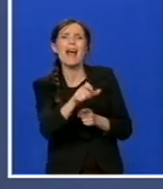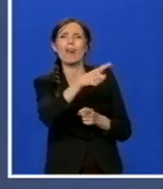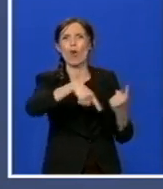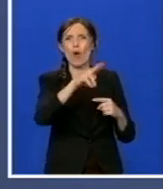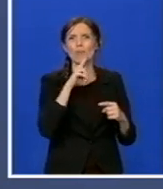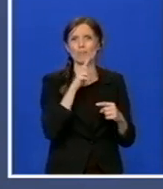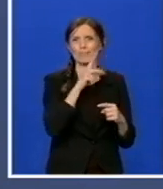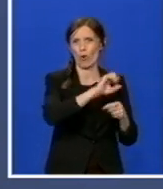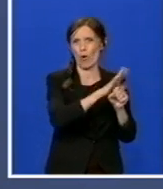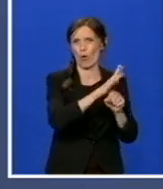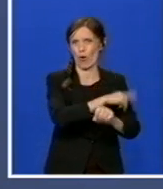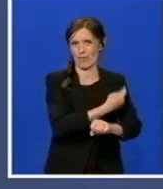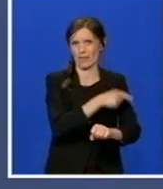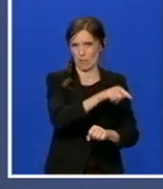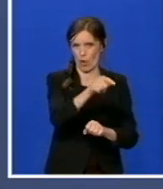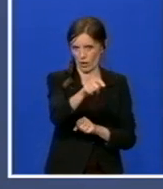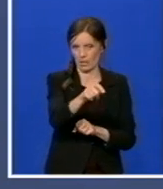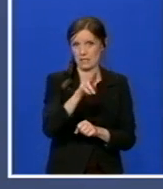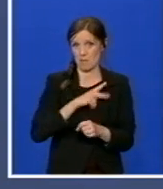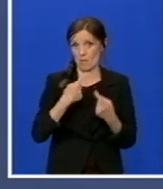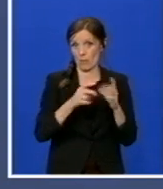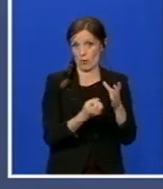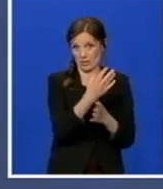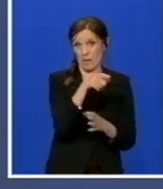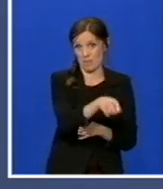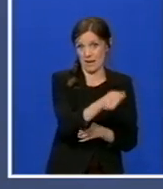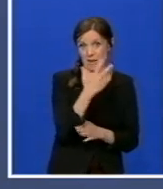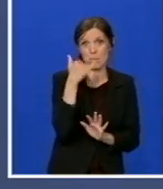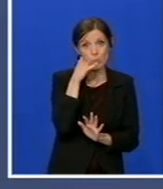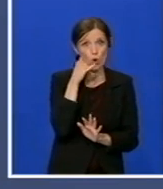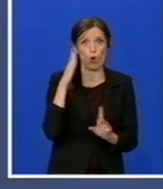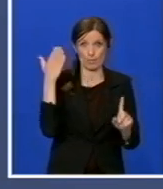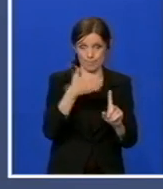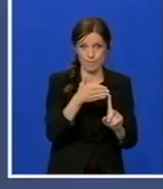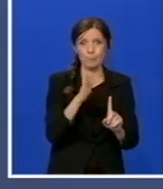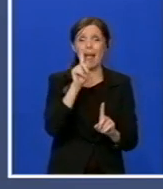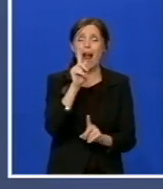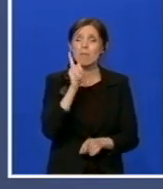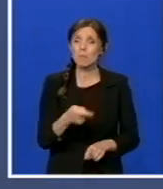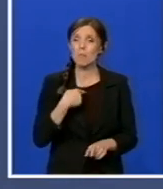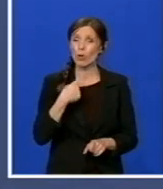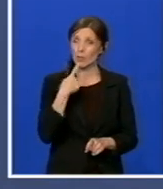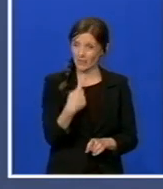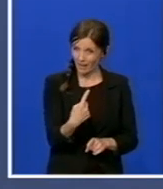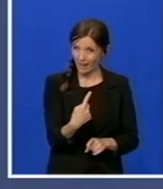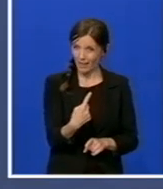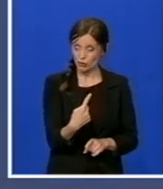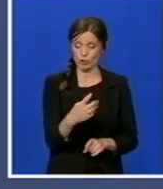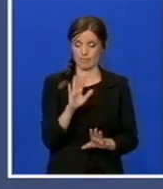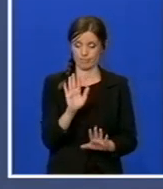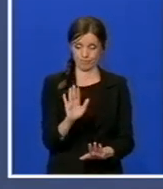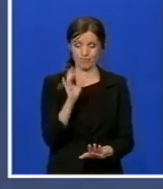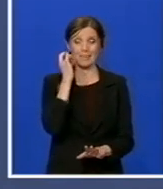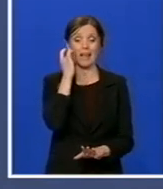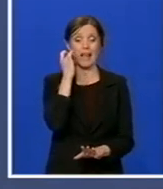da tu moramo voditi računa da osoba kada se